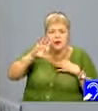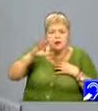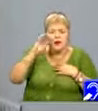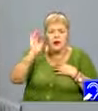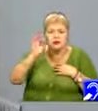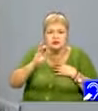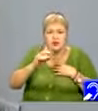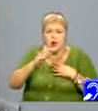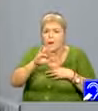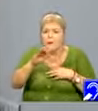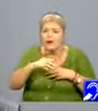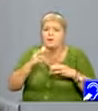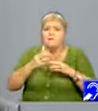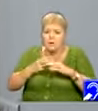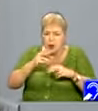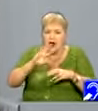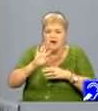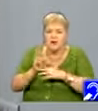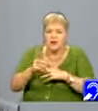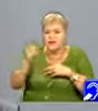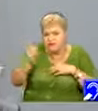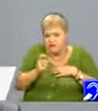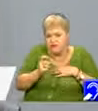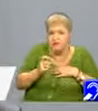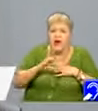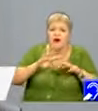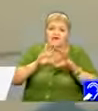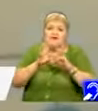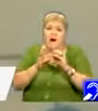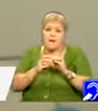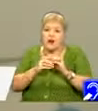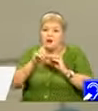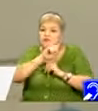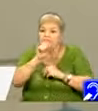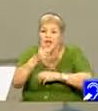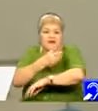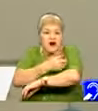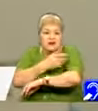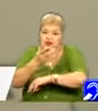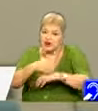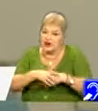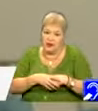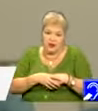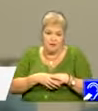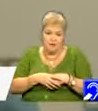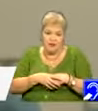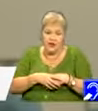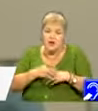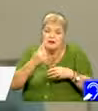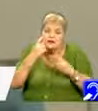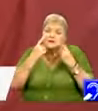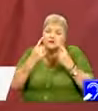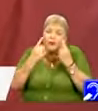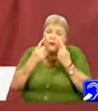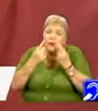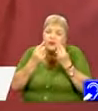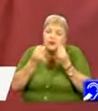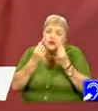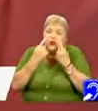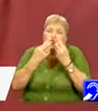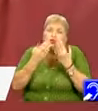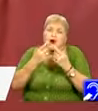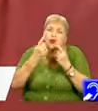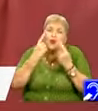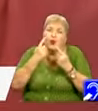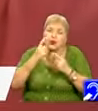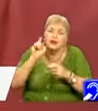copii pozitivi provin din familii nevaccinate. Practic tot vaccinarea rămâne singura soluție. Este o situație